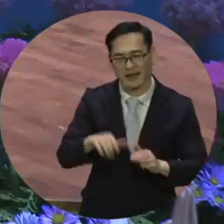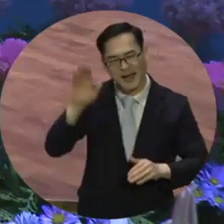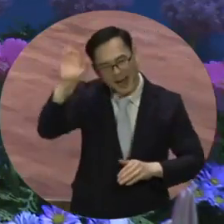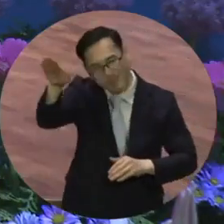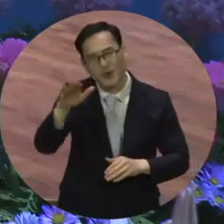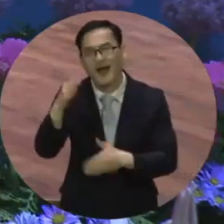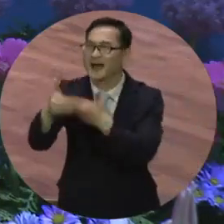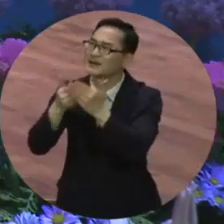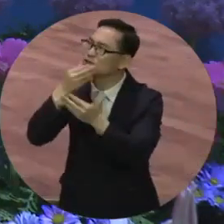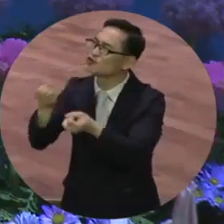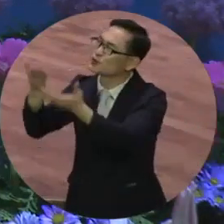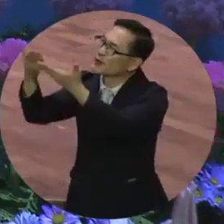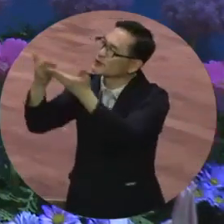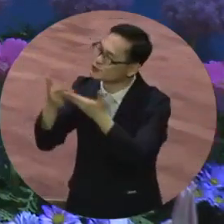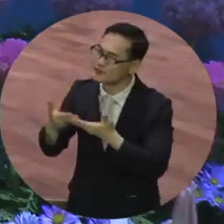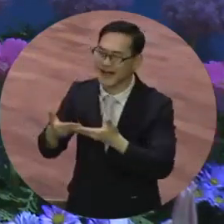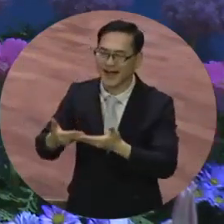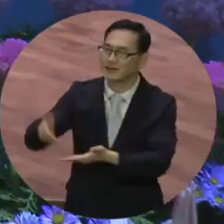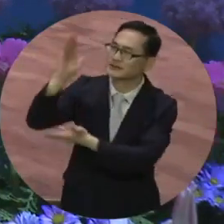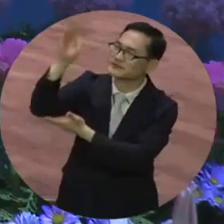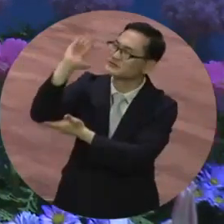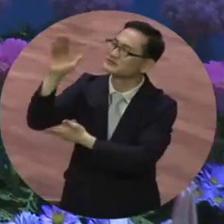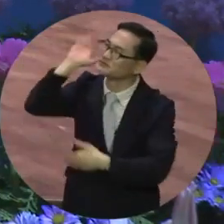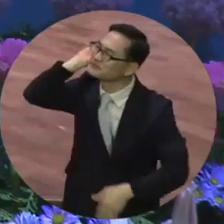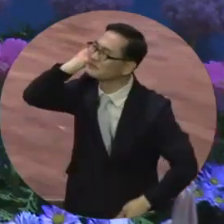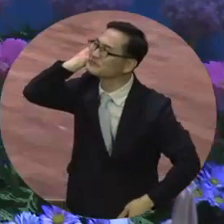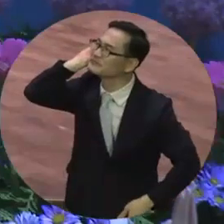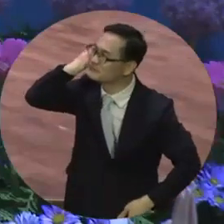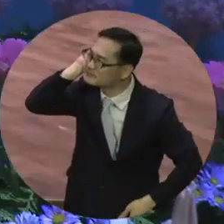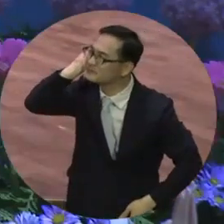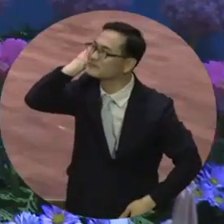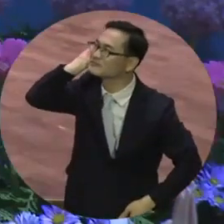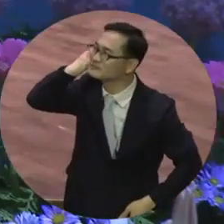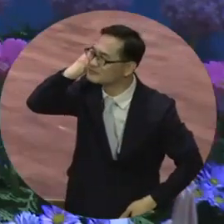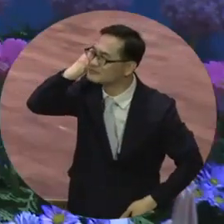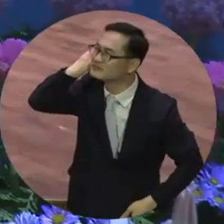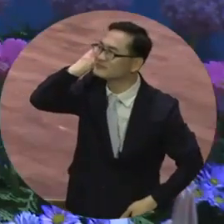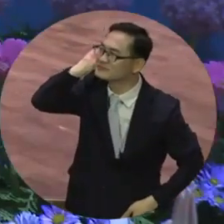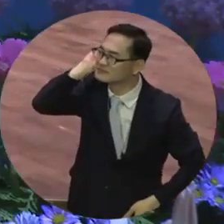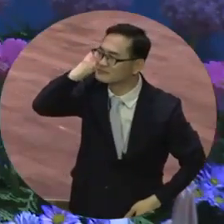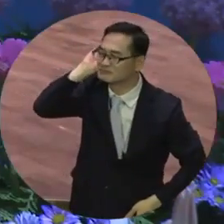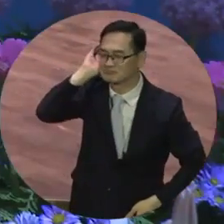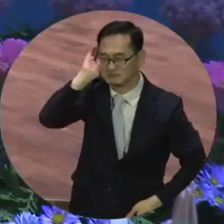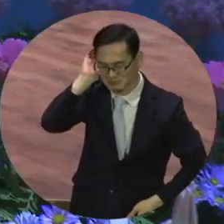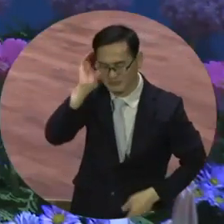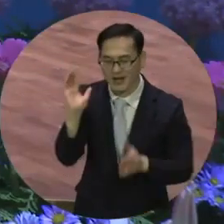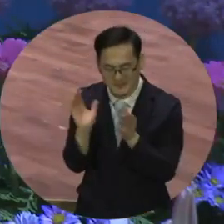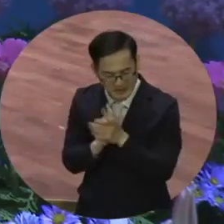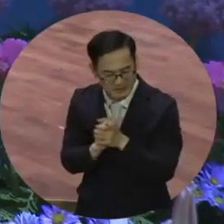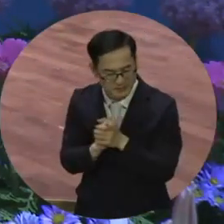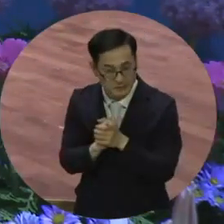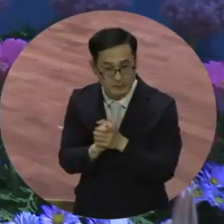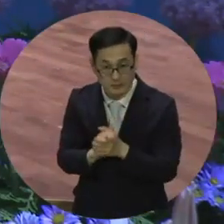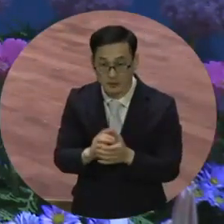것이라는 말씀이 강단에 선포되었습니다. 하나님 축복하실 것입니다. 선포된 이후에 한 40대 과부가